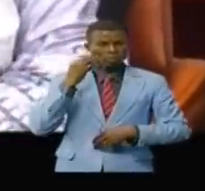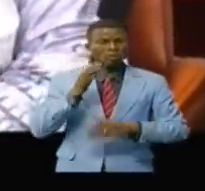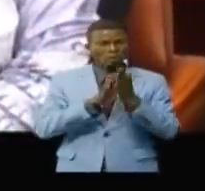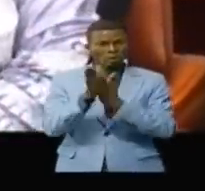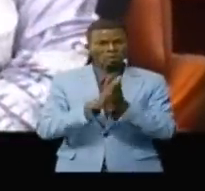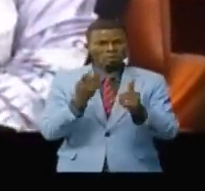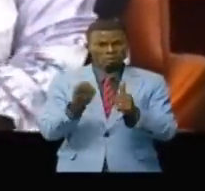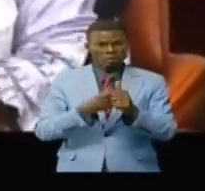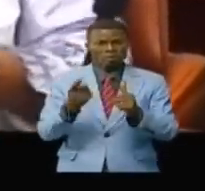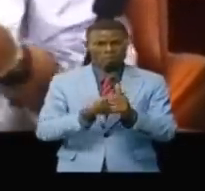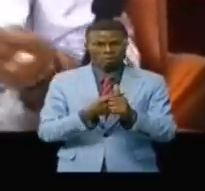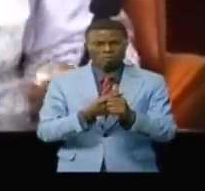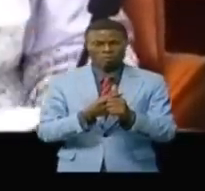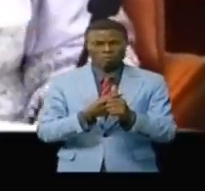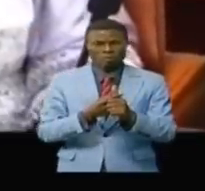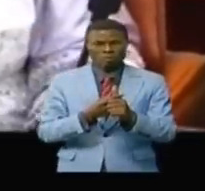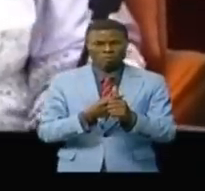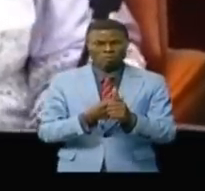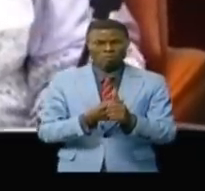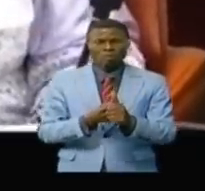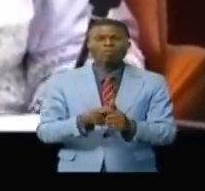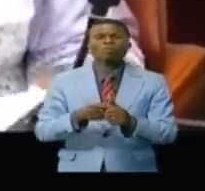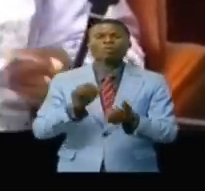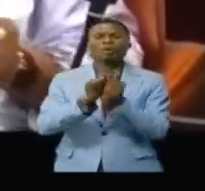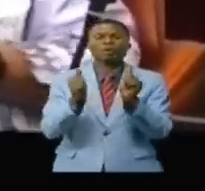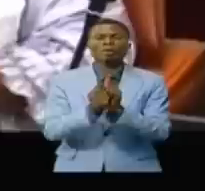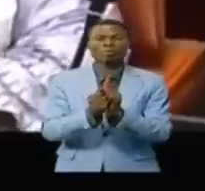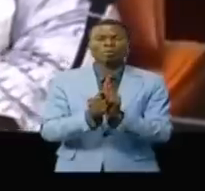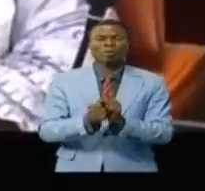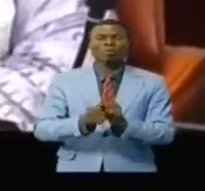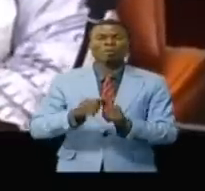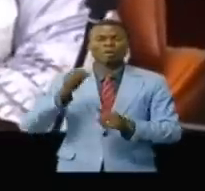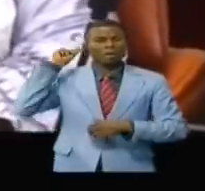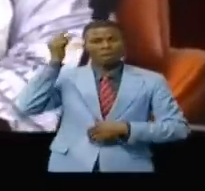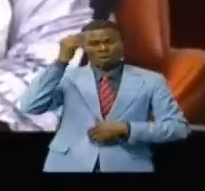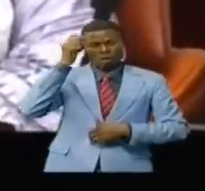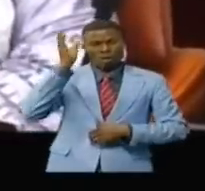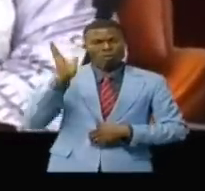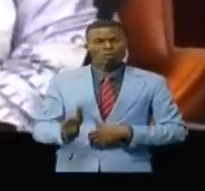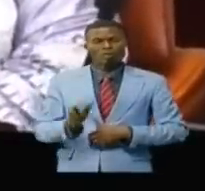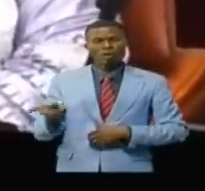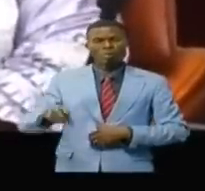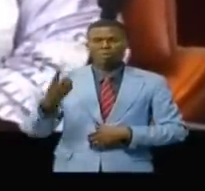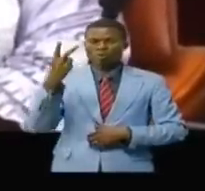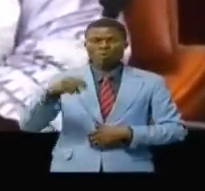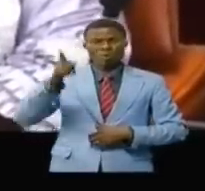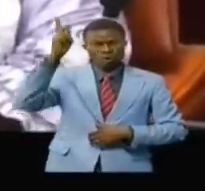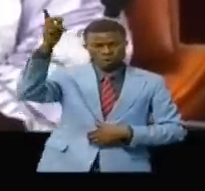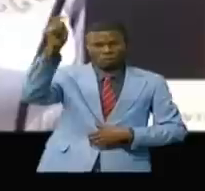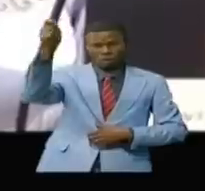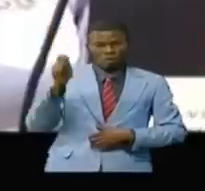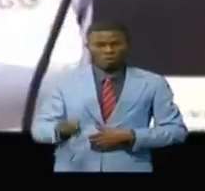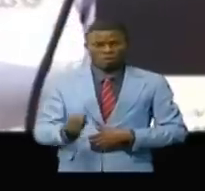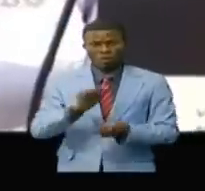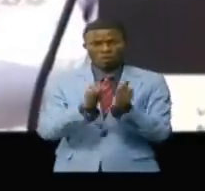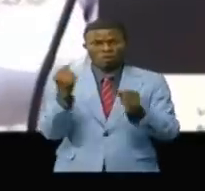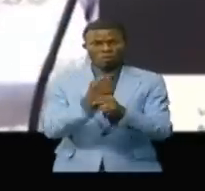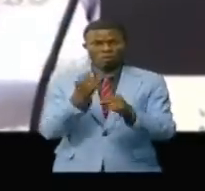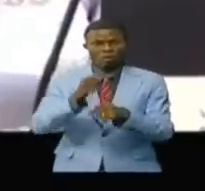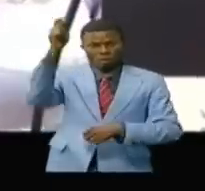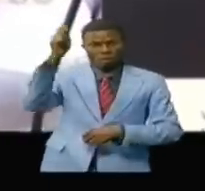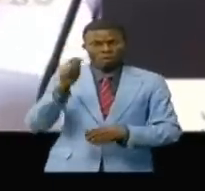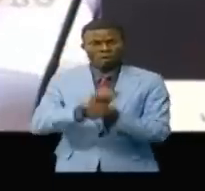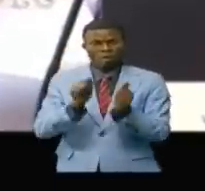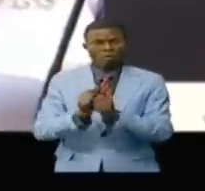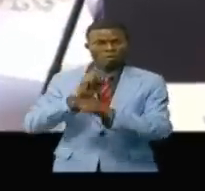notamment sur l'état de siège, sur d'autres questions liées à la programmation militaire du secteur de la